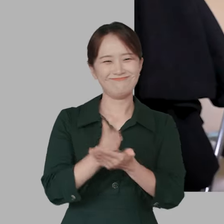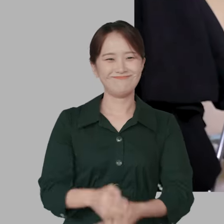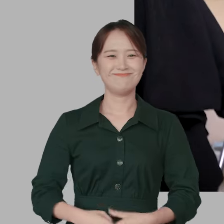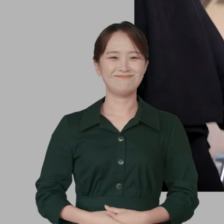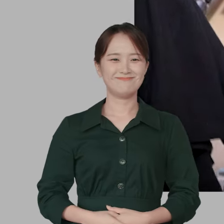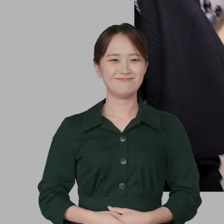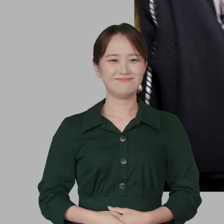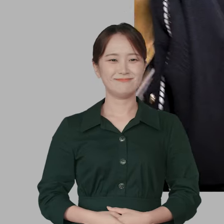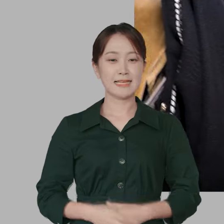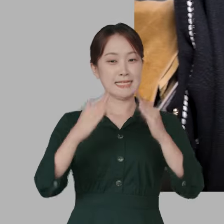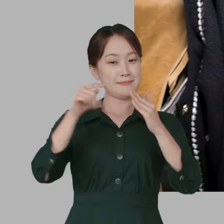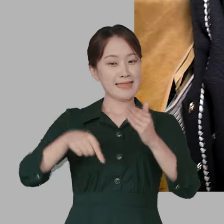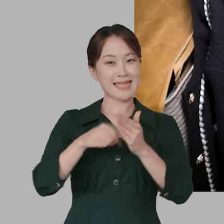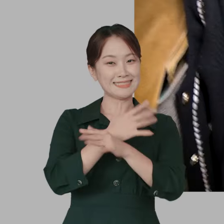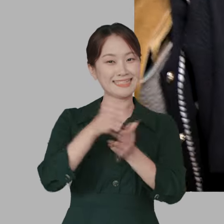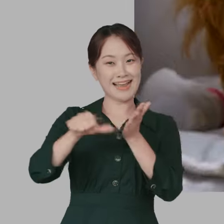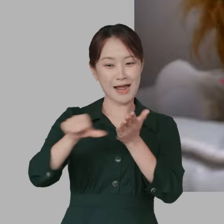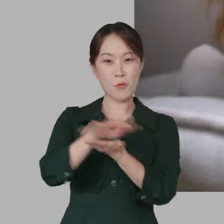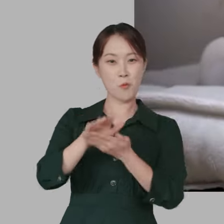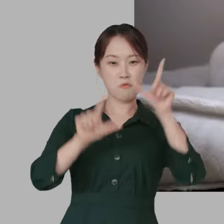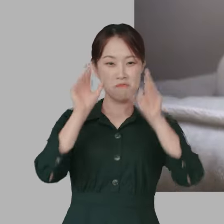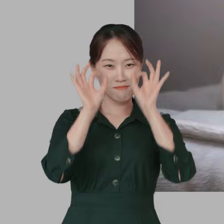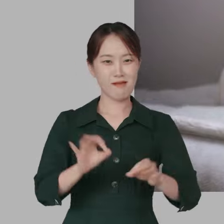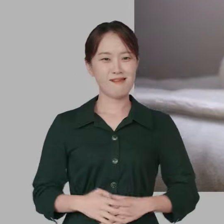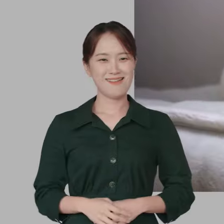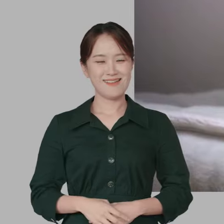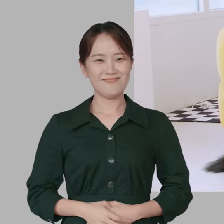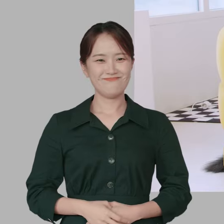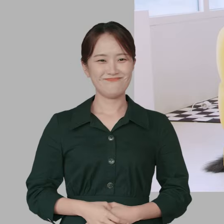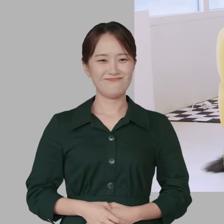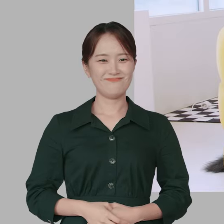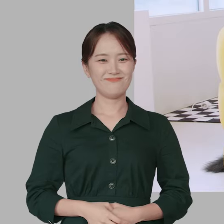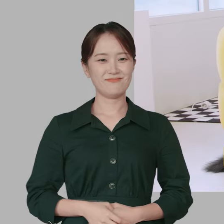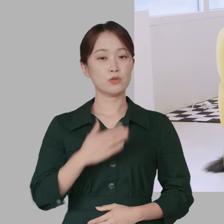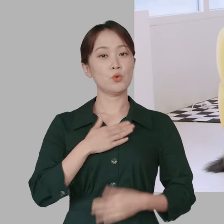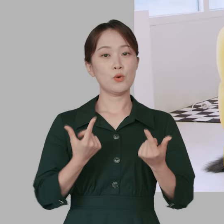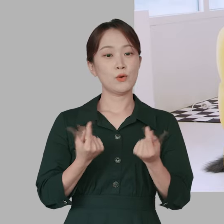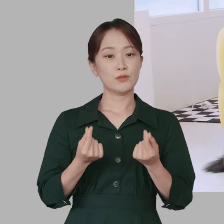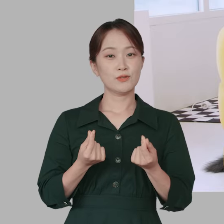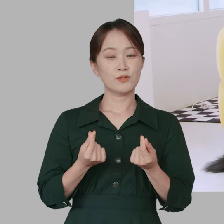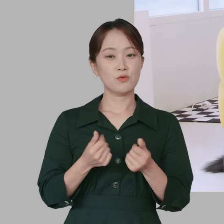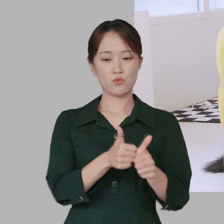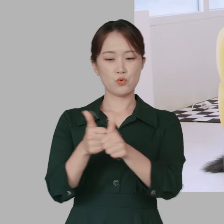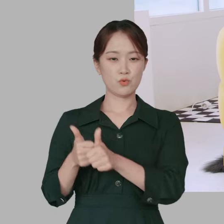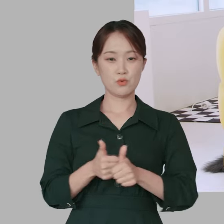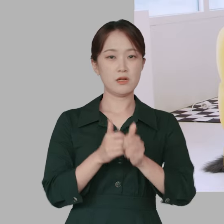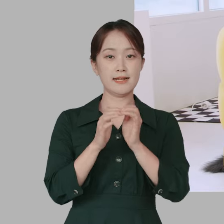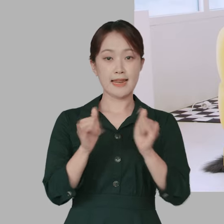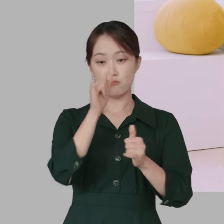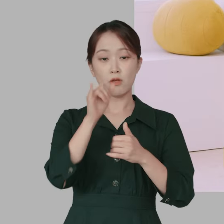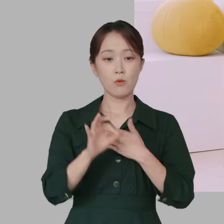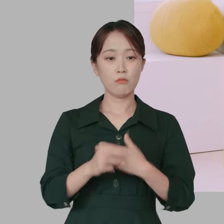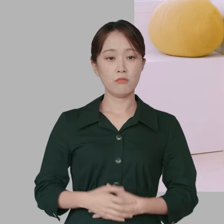앤디가 집에서 장난감을 가지고 논다 영락없는 반려견 모델 저도 이제 같이 동행하는 사람이